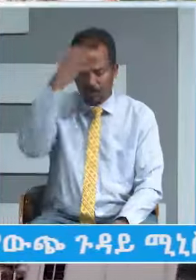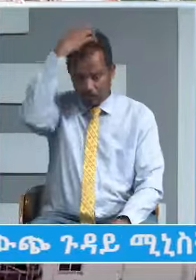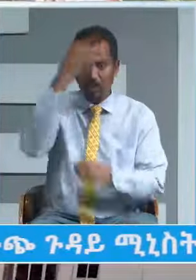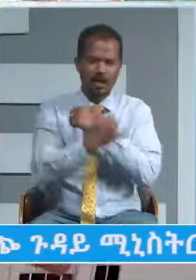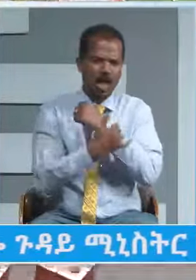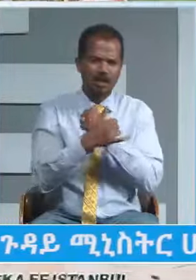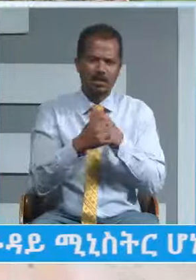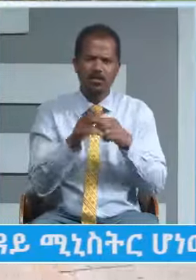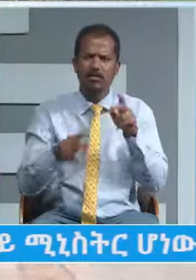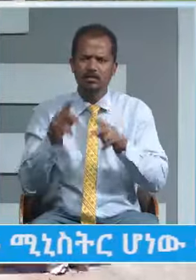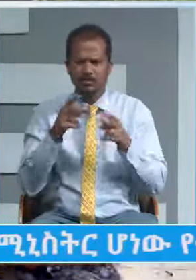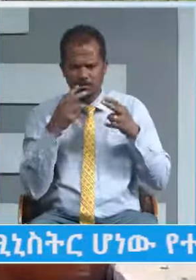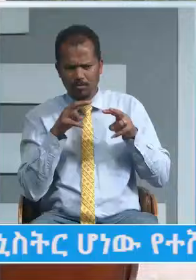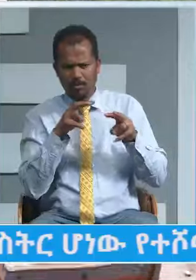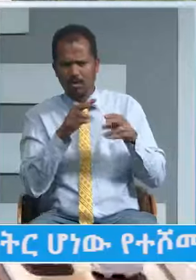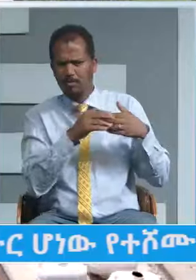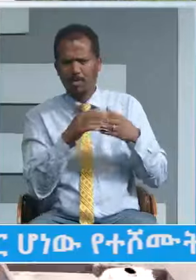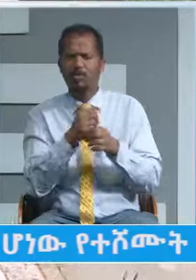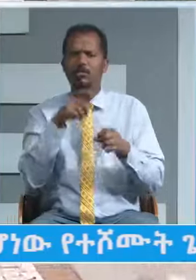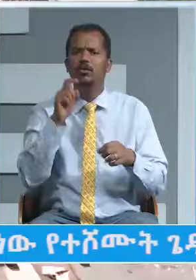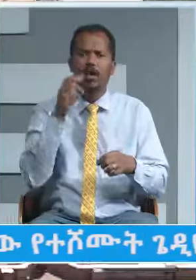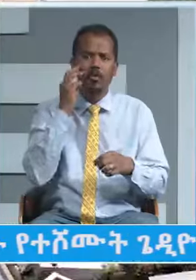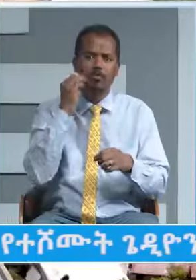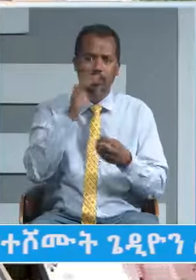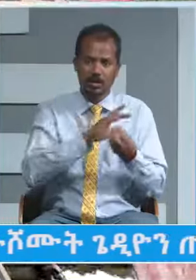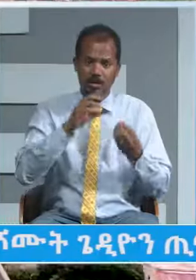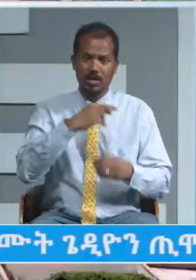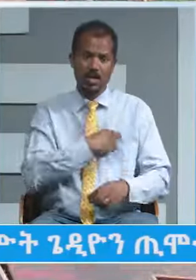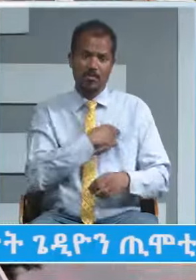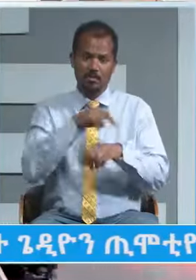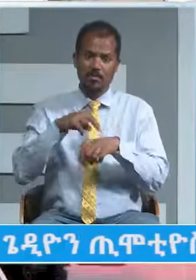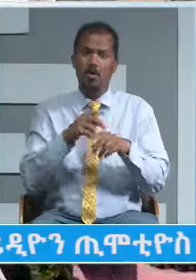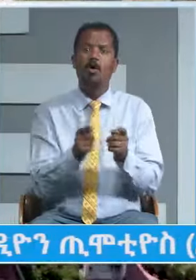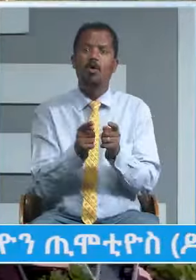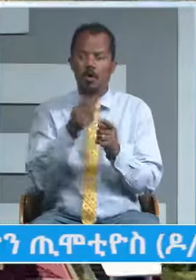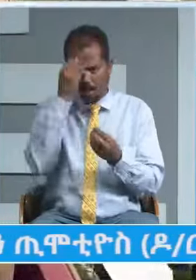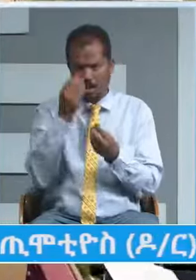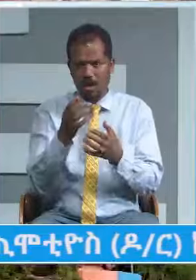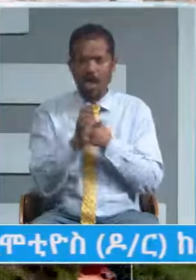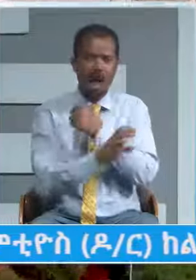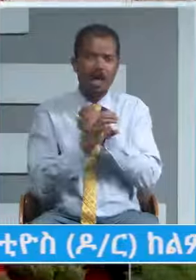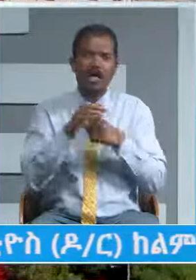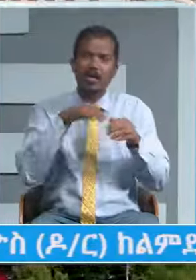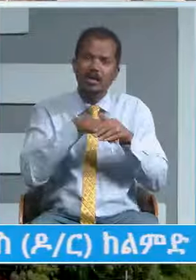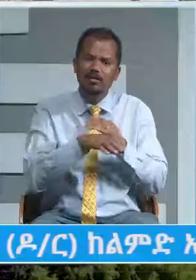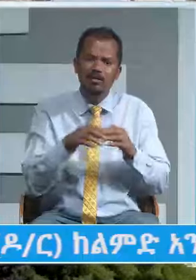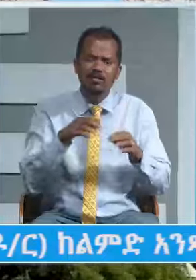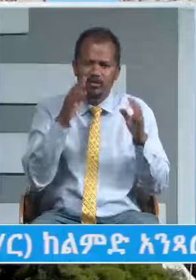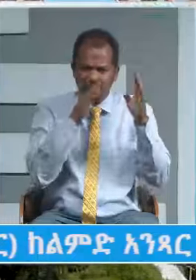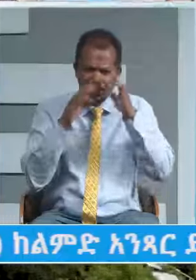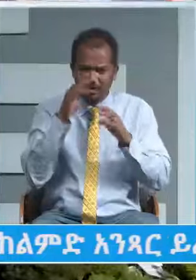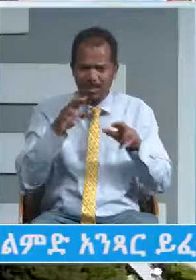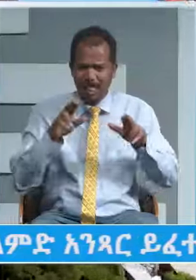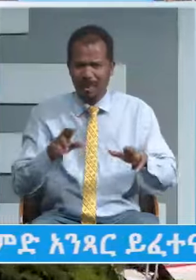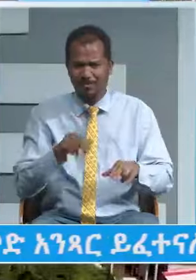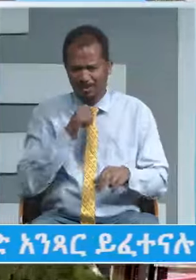መንግስት ሀገርና ህዝብ ተኮር አመራር ሊወስድ ይገባል ሲሉ የሶማሌ ክልል የሃይማኖት ተቋማት ጉባኤ አሳስቧል። ሀገር ከገባችበት የውስጥ